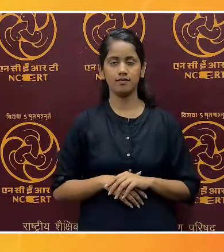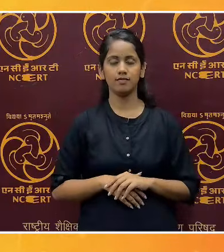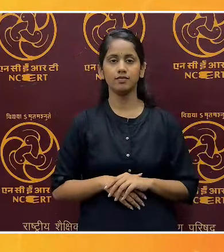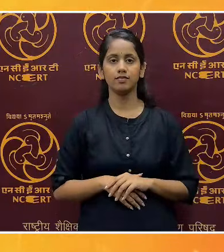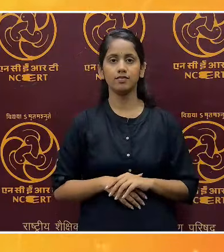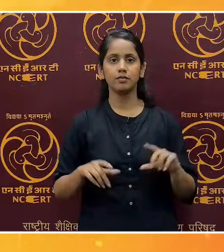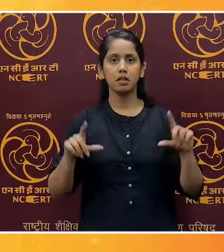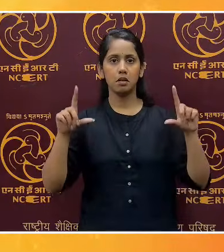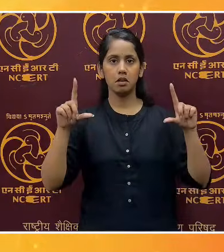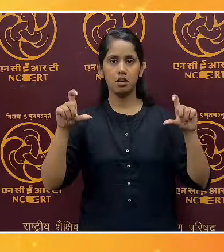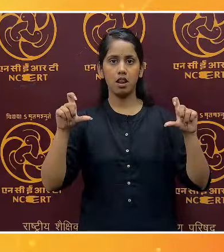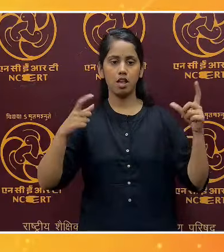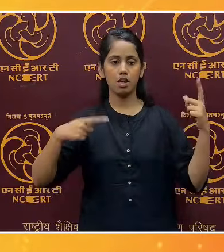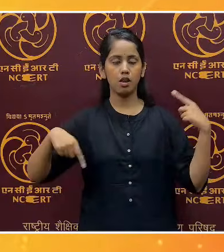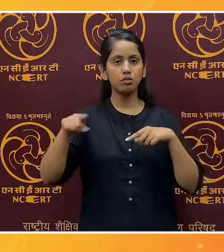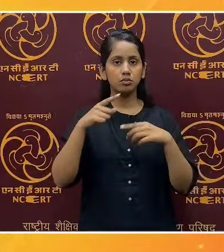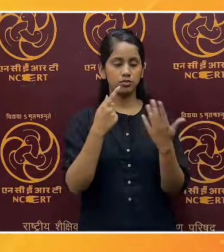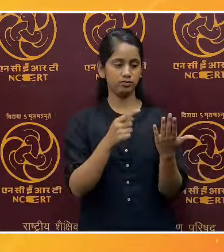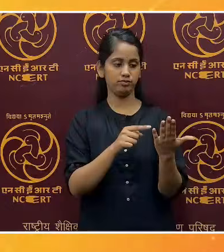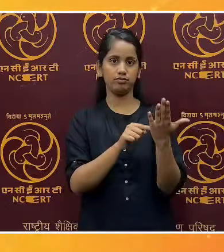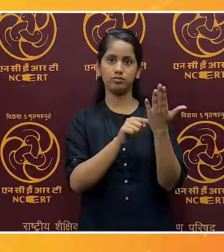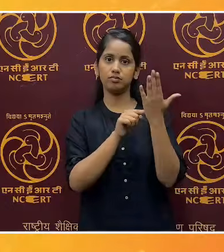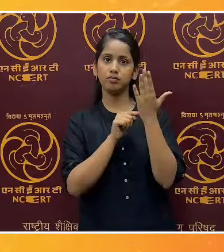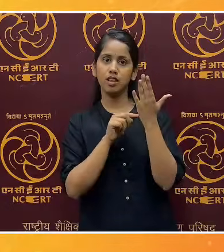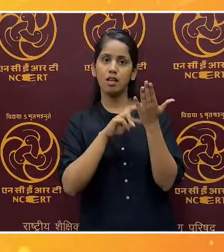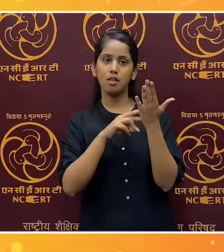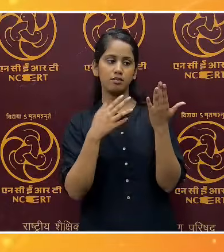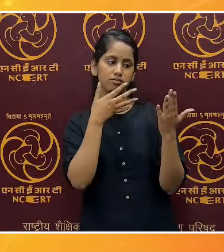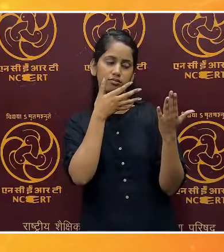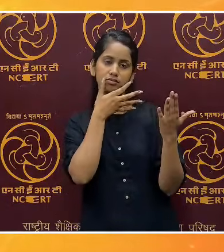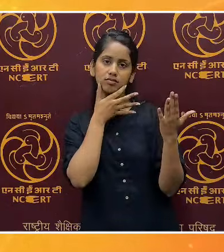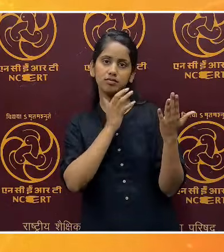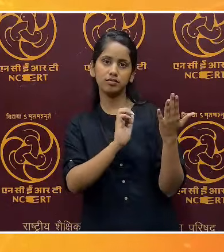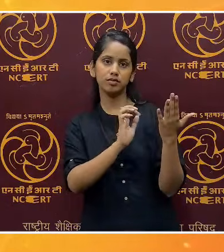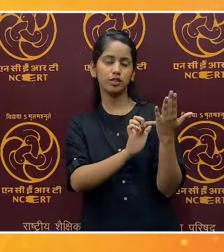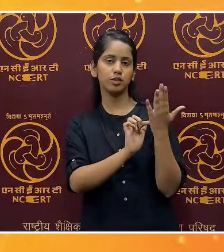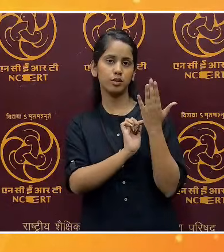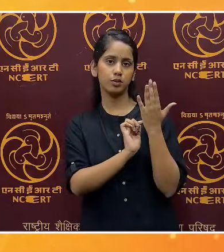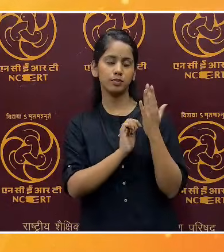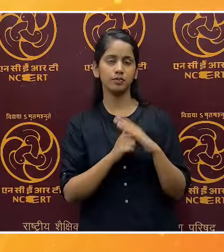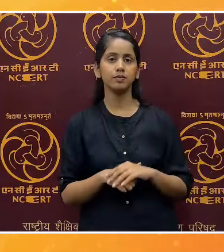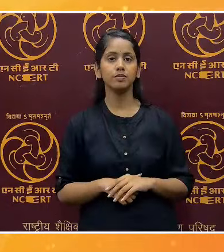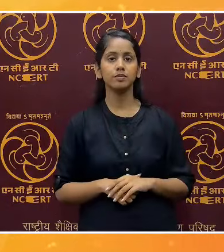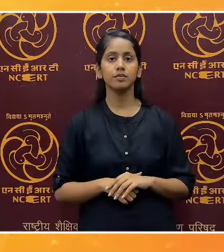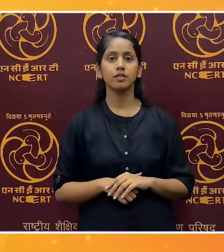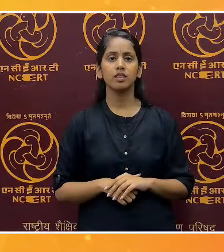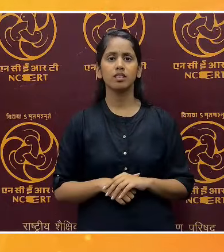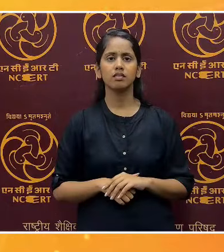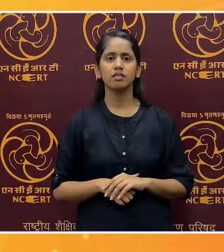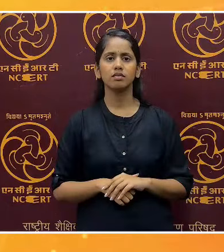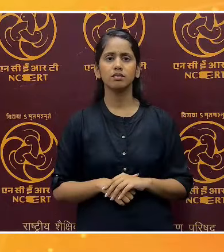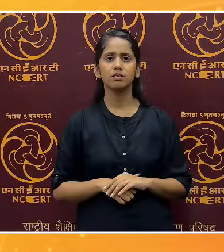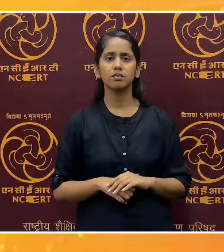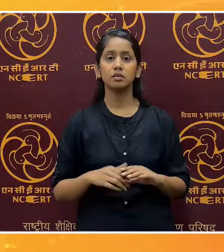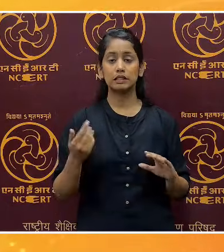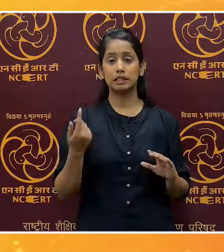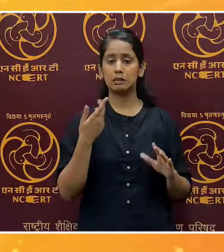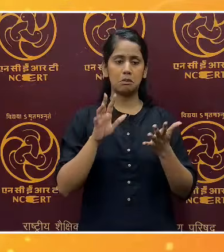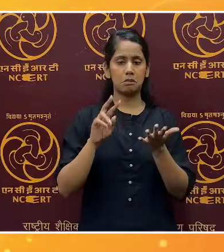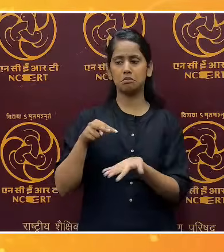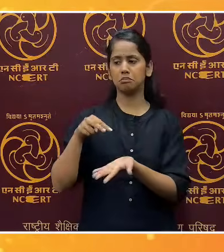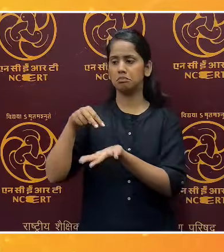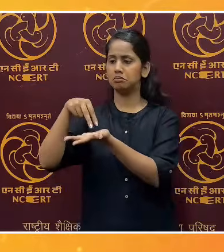क्लिक करते ही खिंचाएंगे, अपनी छाप दिखा जाएंगे। खोटा खरा जहां भी